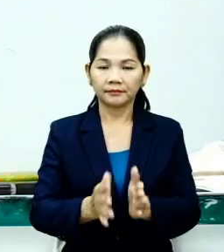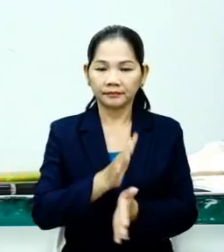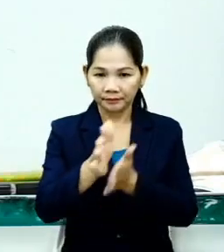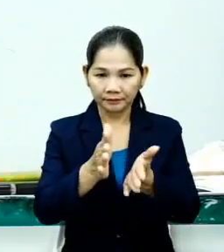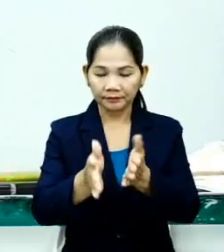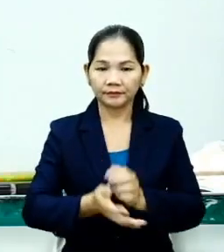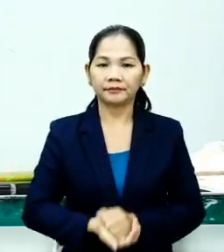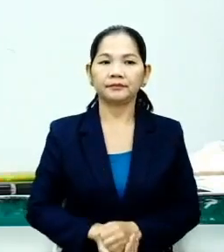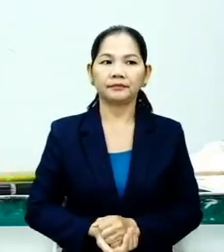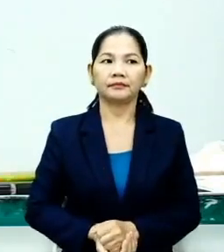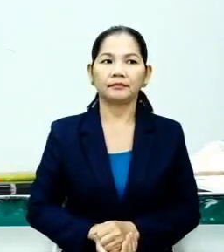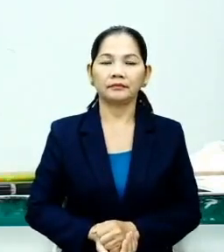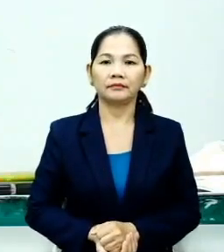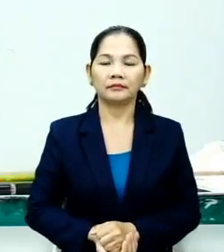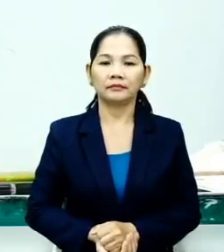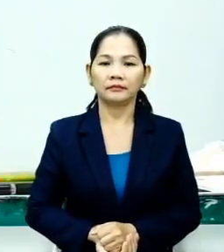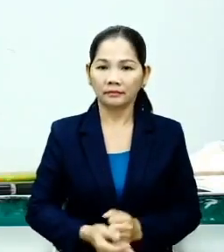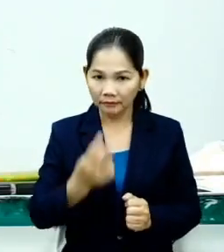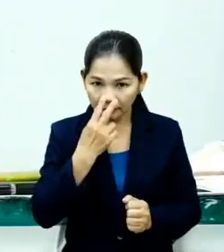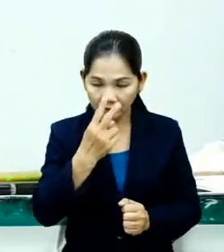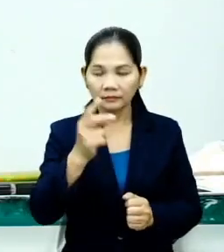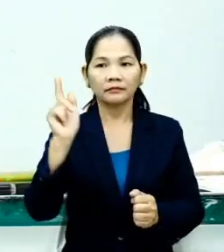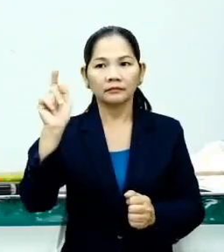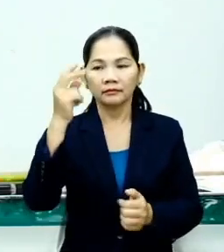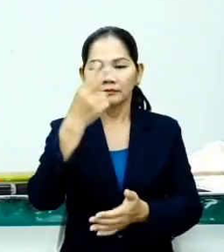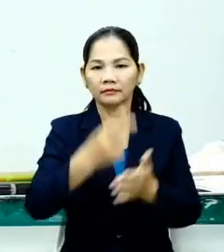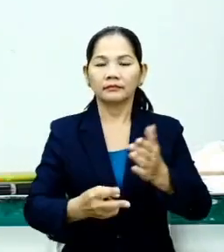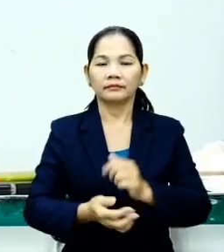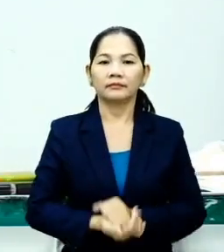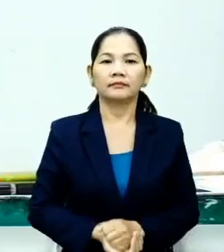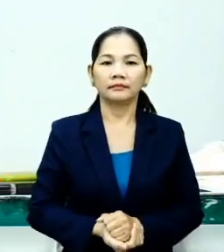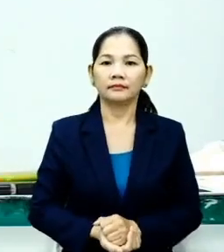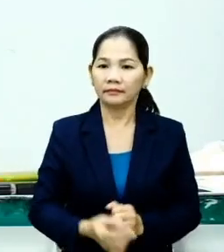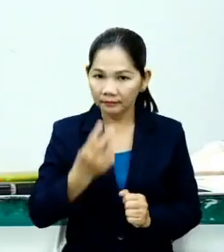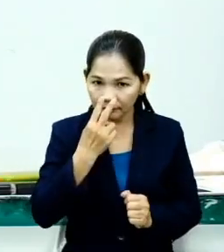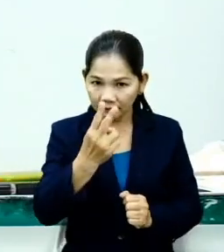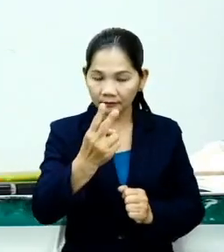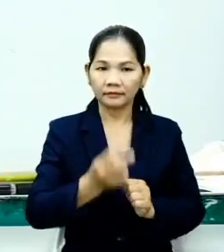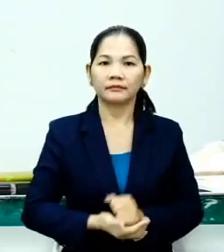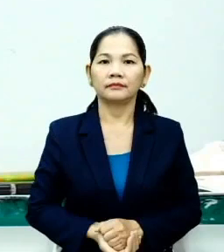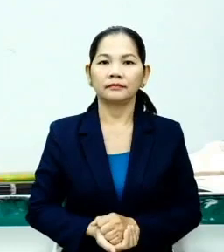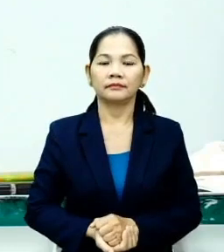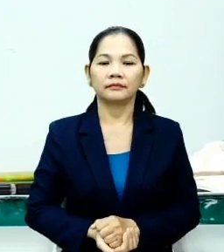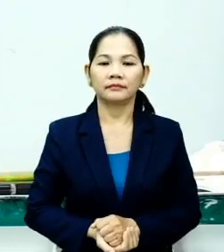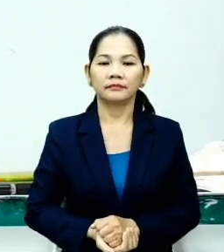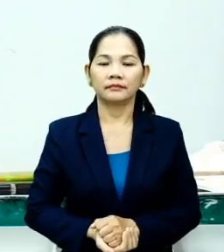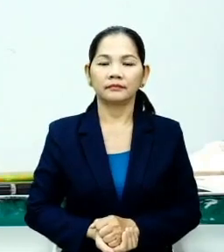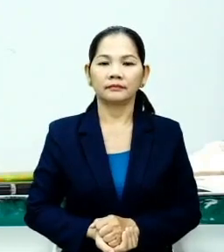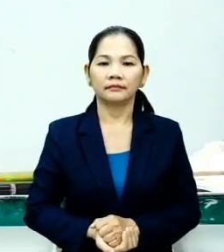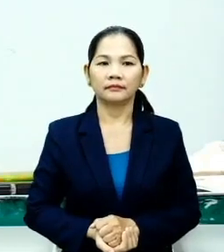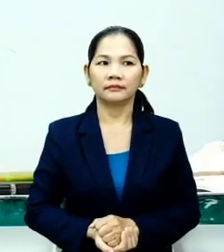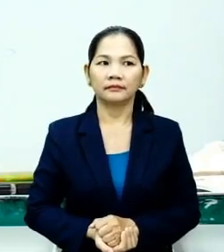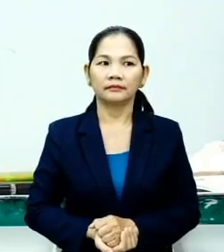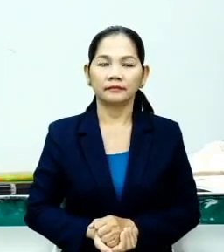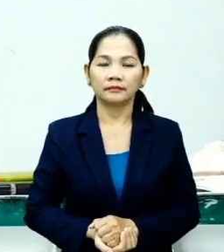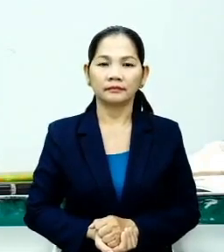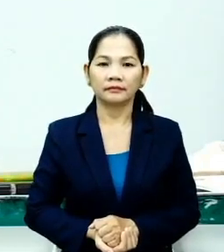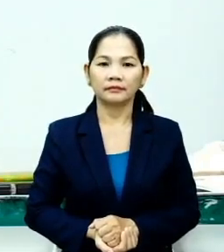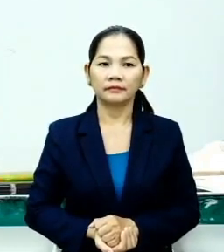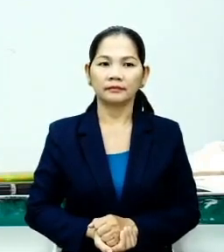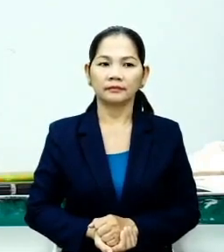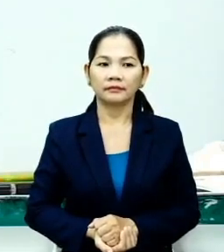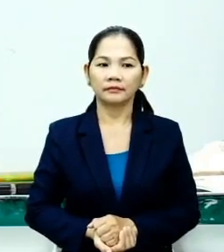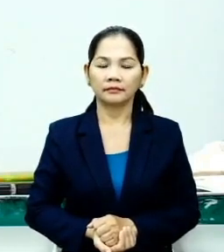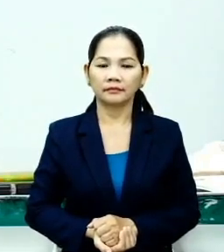ní cha là con chăm mơ ta rụp ở vấy ạ cha là con chăm mơ tặng ọc nên á con á cha tên tên tên